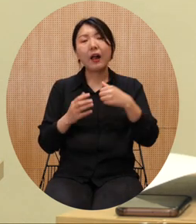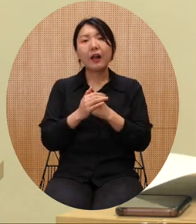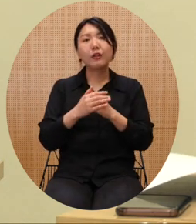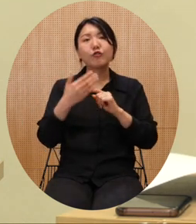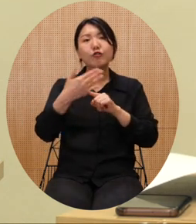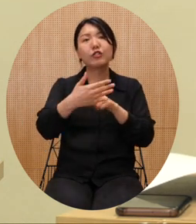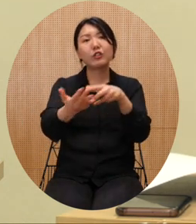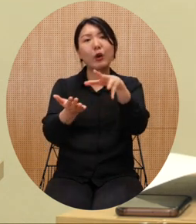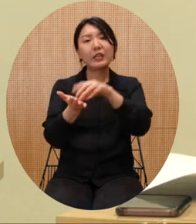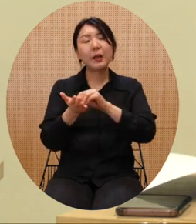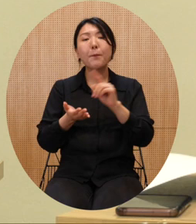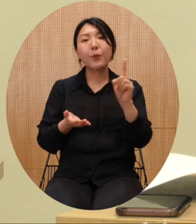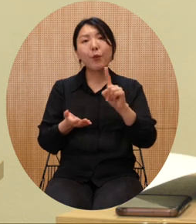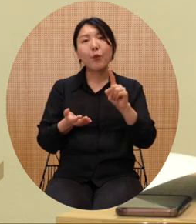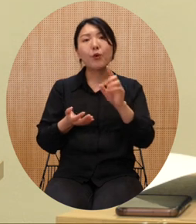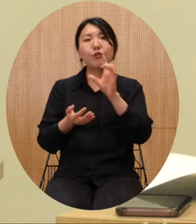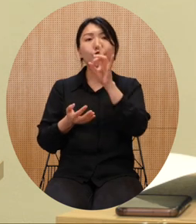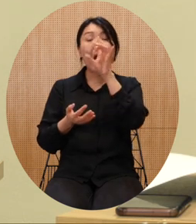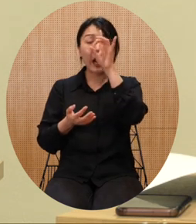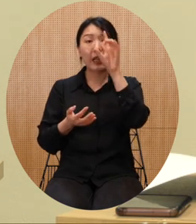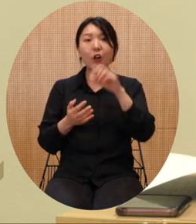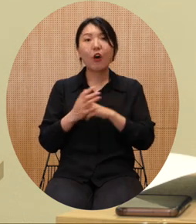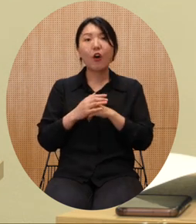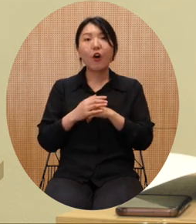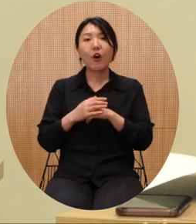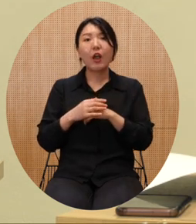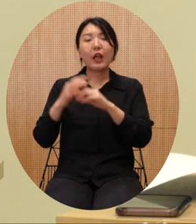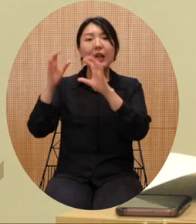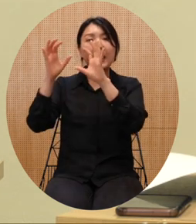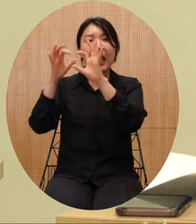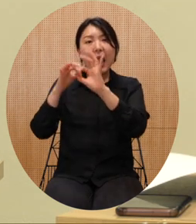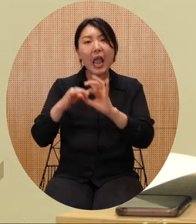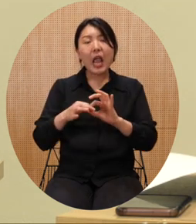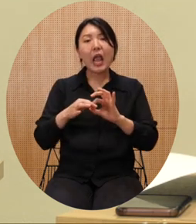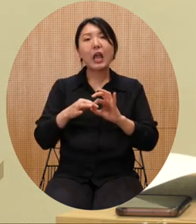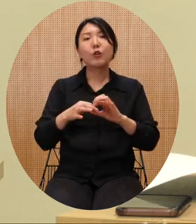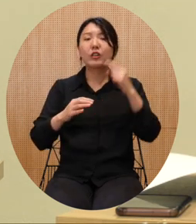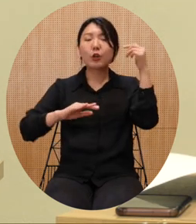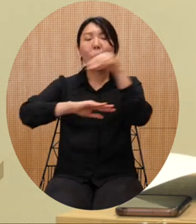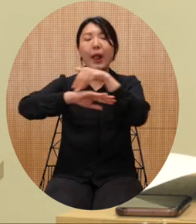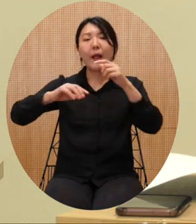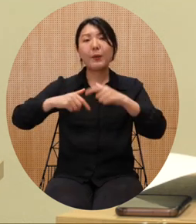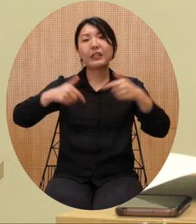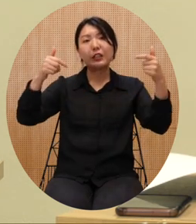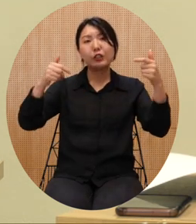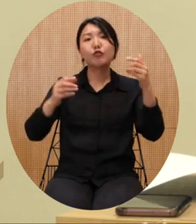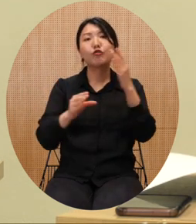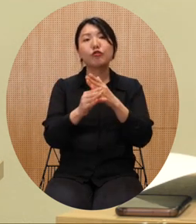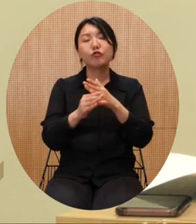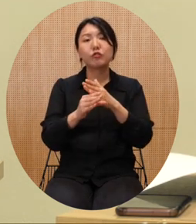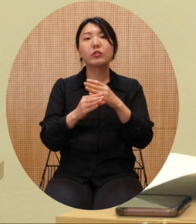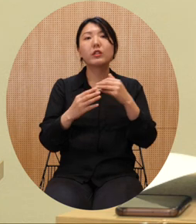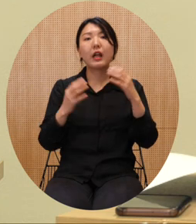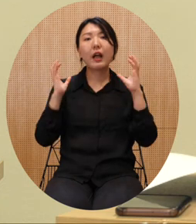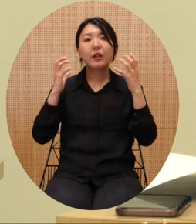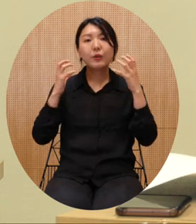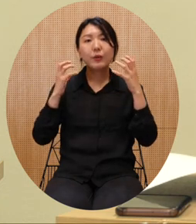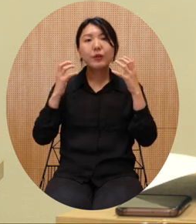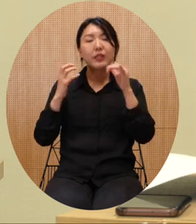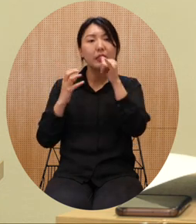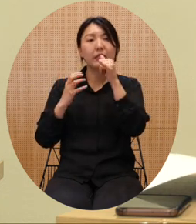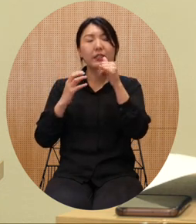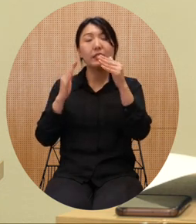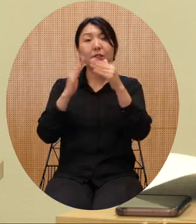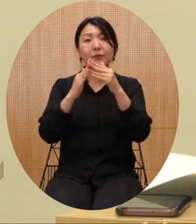추진 과제라고 하면 아마 중앙에서 현재로서 계속 계획을 확대하고 있는 것으로 알고 있습니다. 아동이